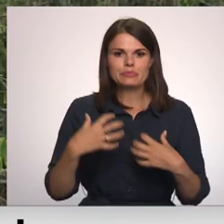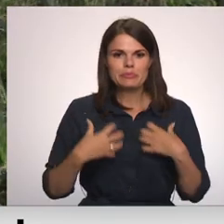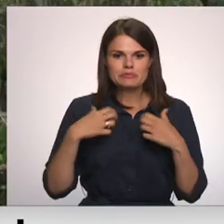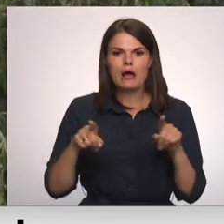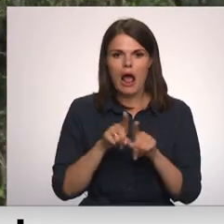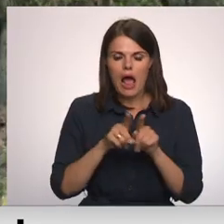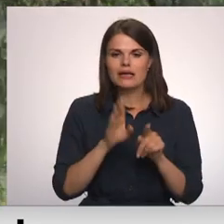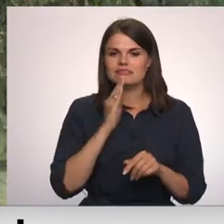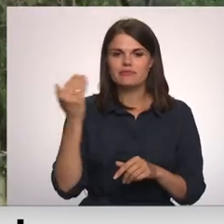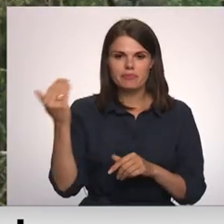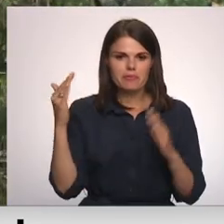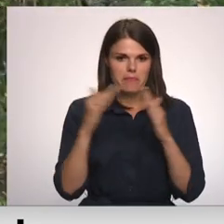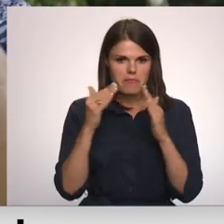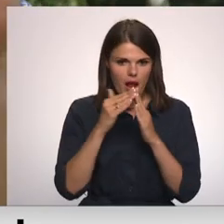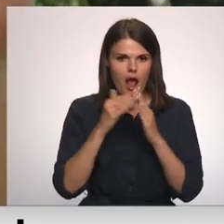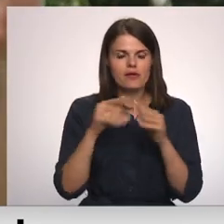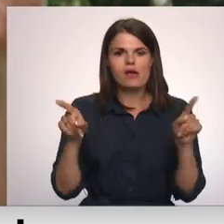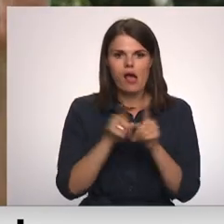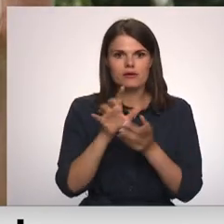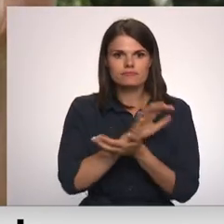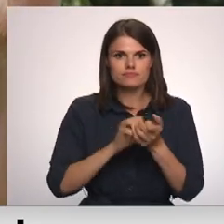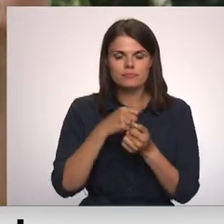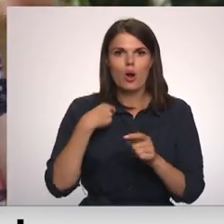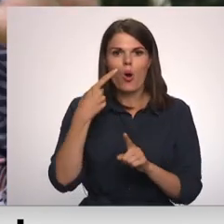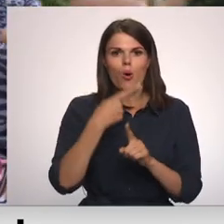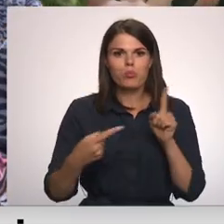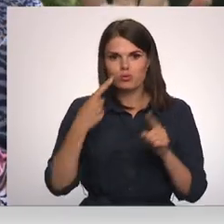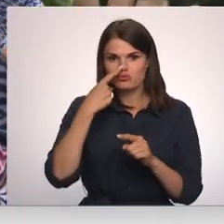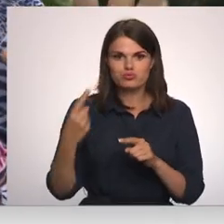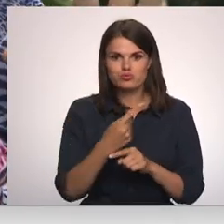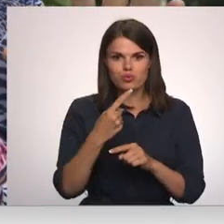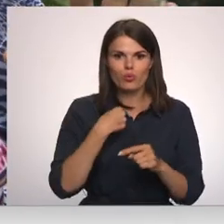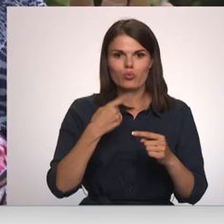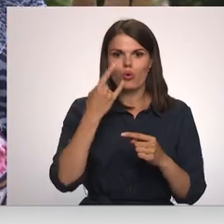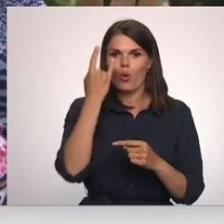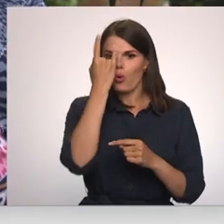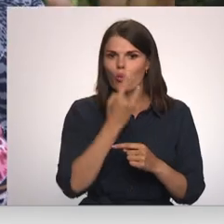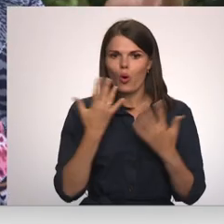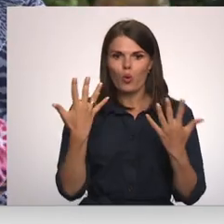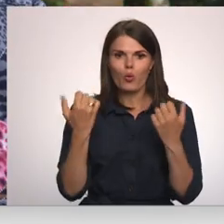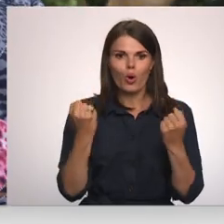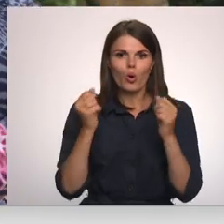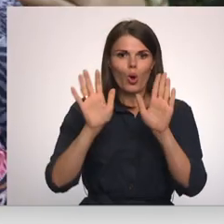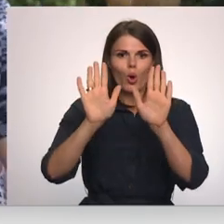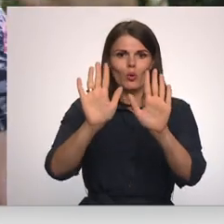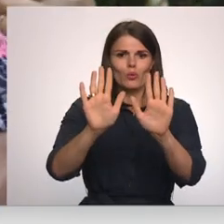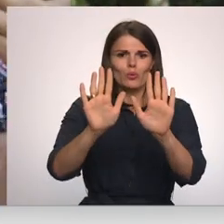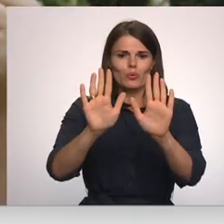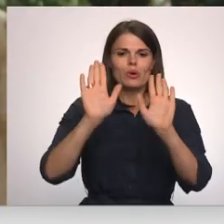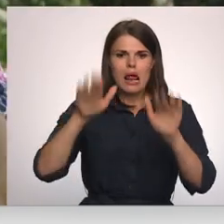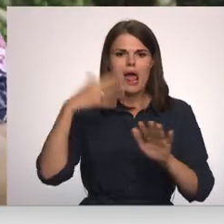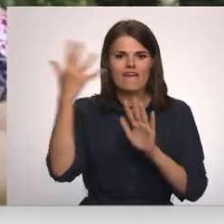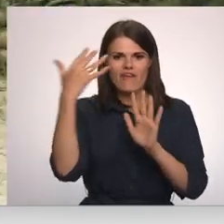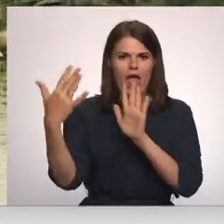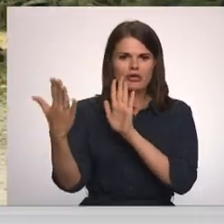īpašumā. Pusstundu turēju logu ar rokām, lai vējuši